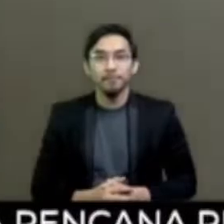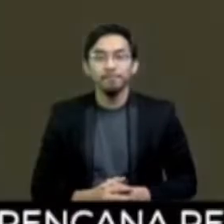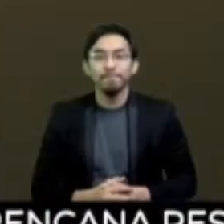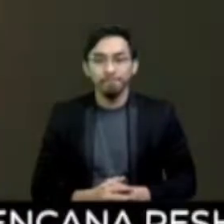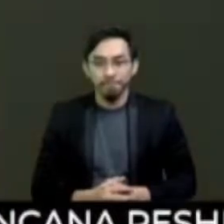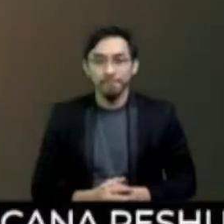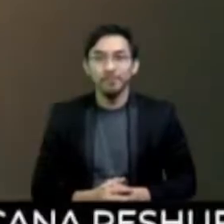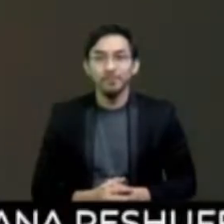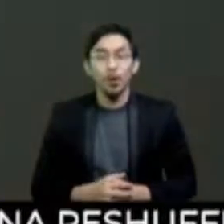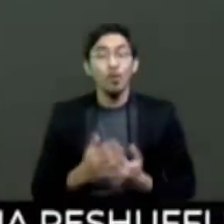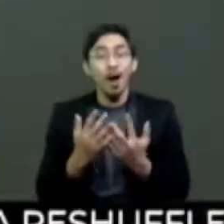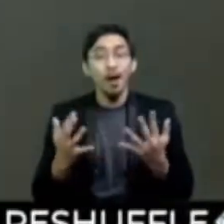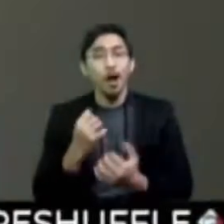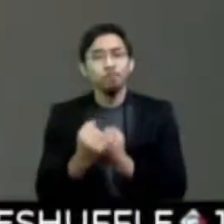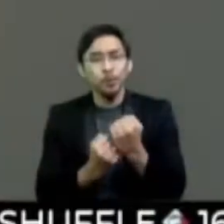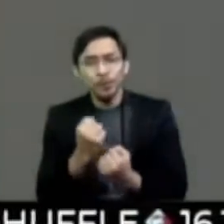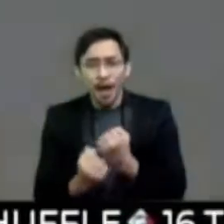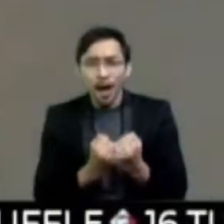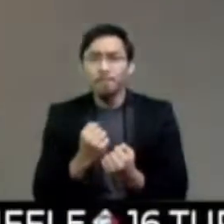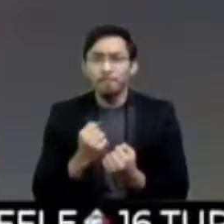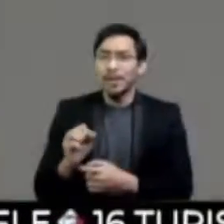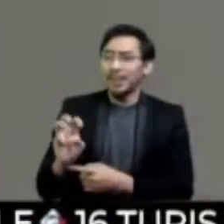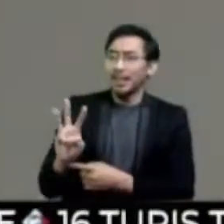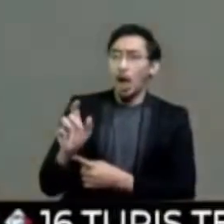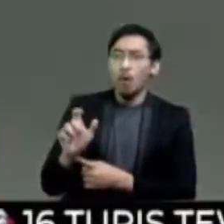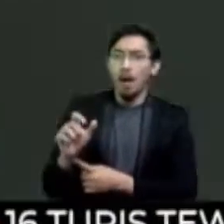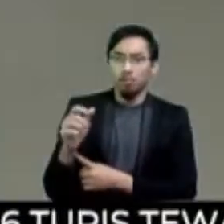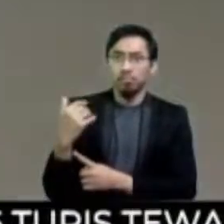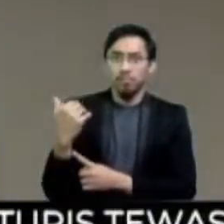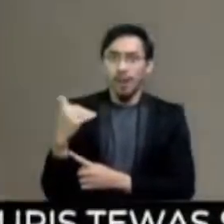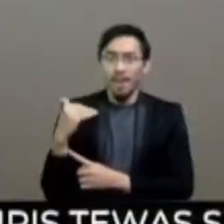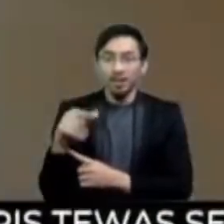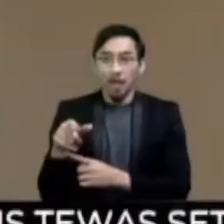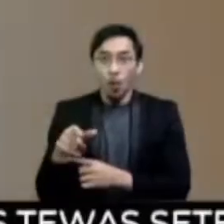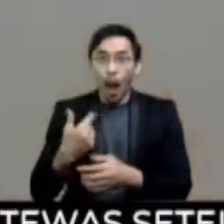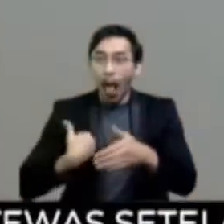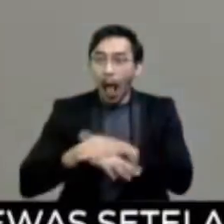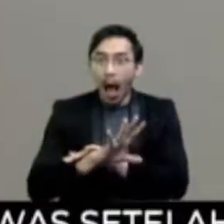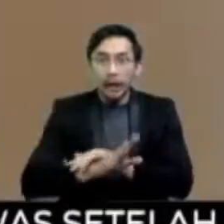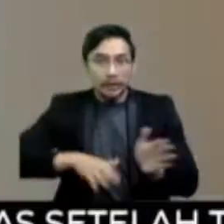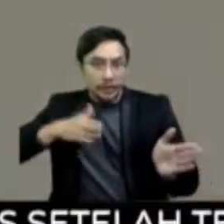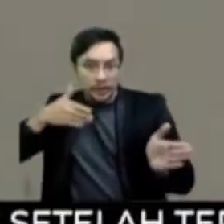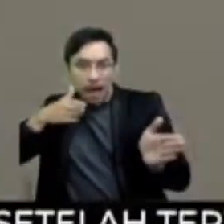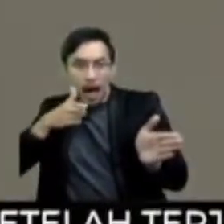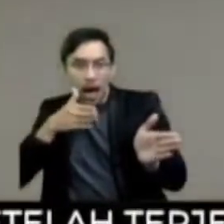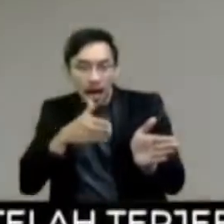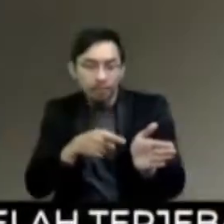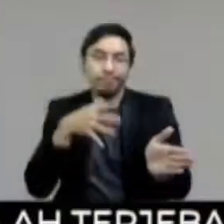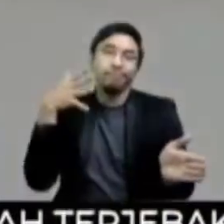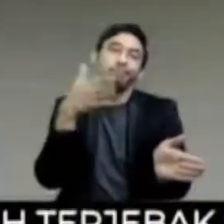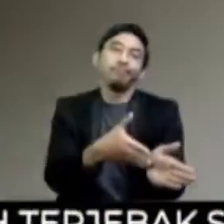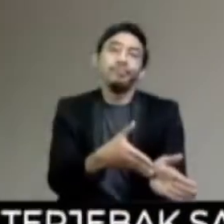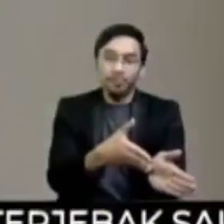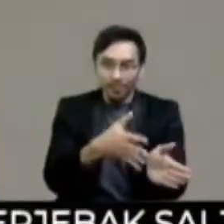Warga berusaha menghentikan ketiga pelaku tawuran yang berusaha kabur. Akhirnya ketiga pelaku dapat diamankan warga setelah mereka terjatuh dari sepeda motor di